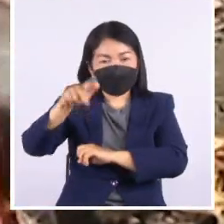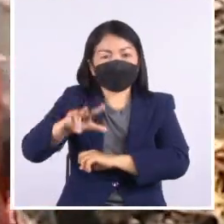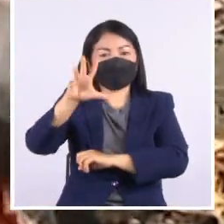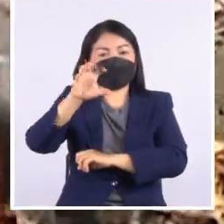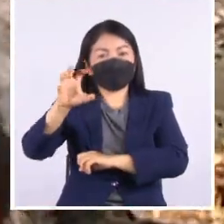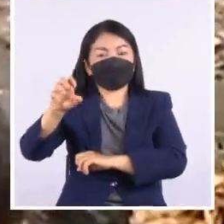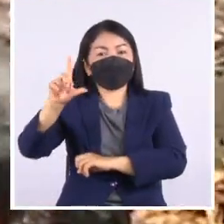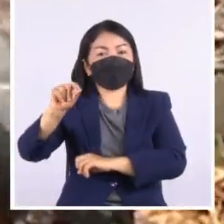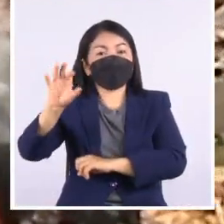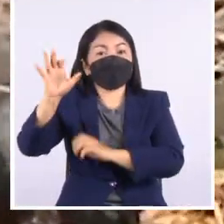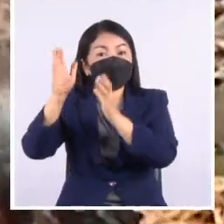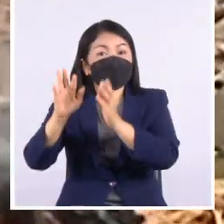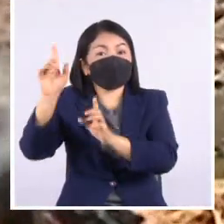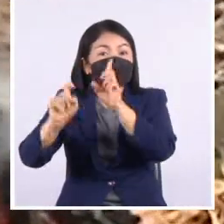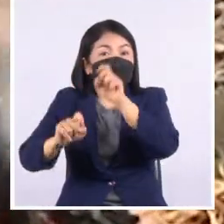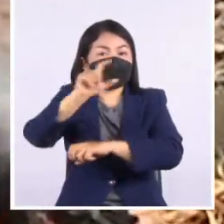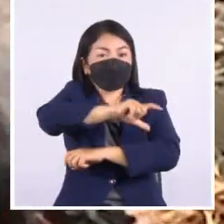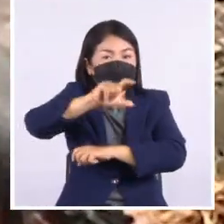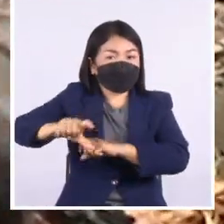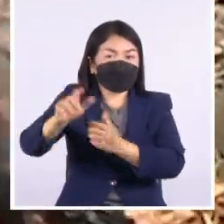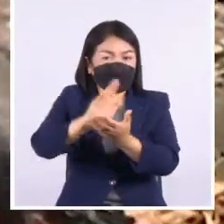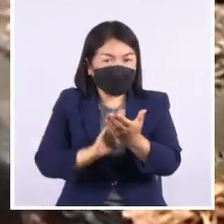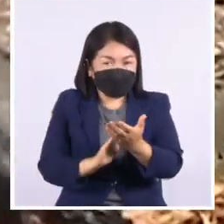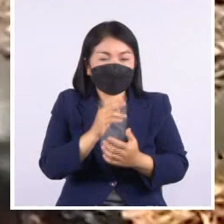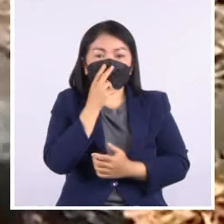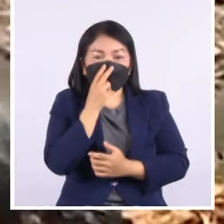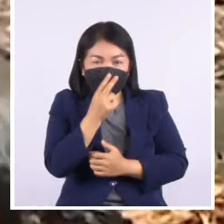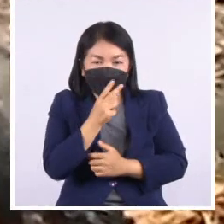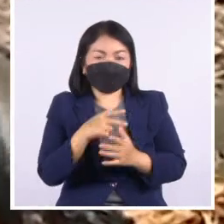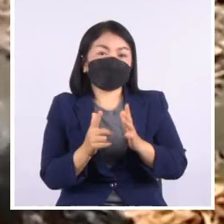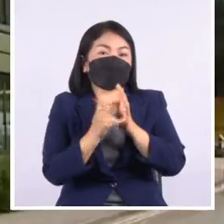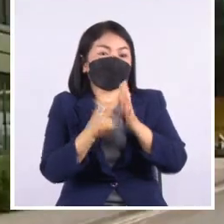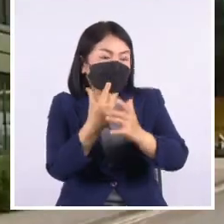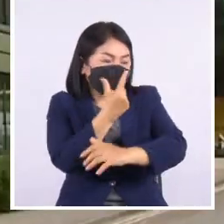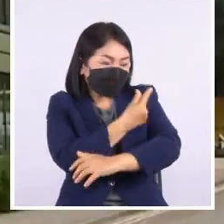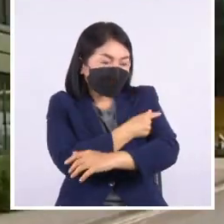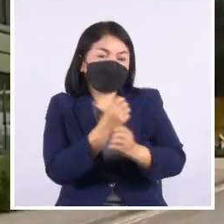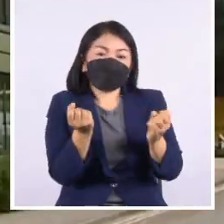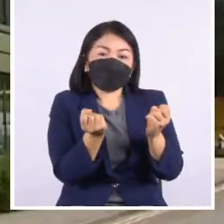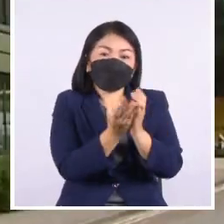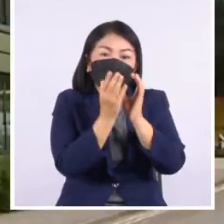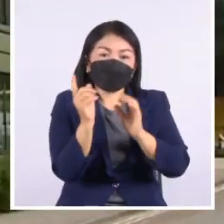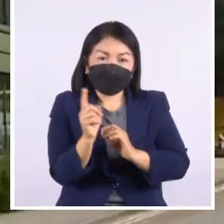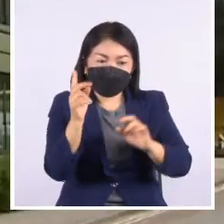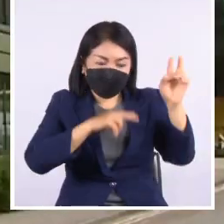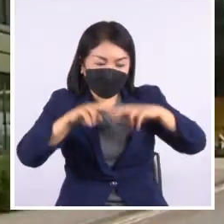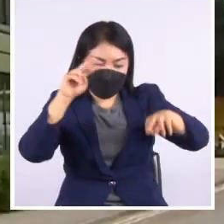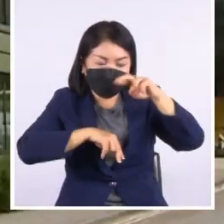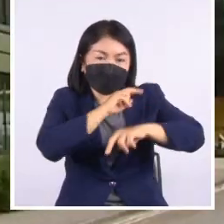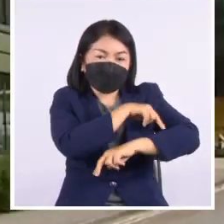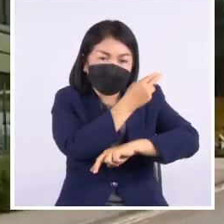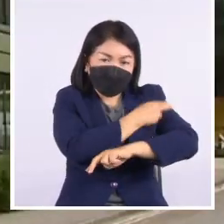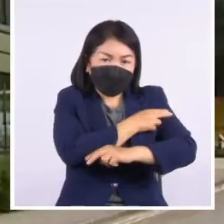นะครับยังมีเรื่องของผลข้างเคียงจากวัคซีนด้วยนะครับเมื่อหน่วยงานกำกับดูแลทางการแพทย์ของออสเต